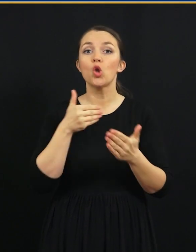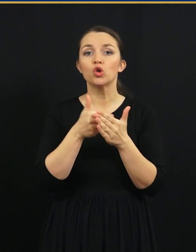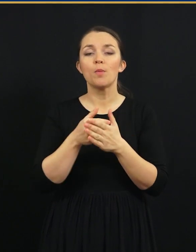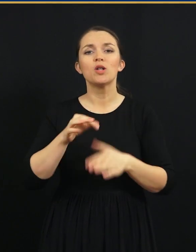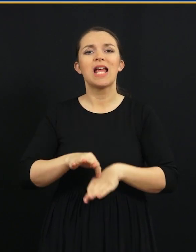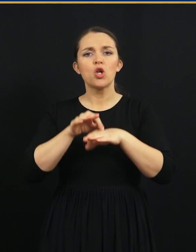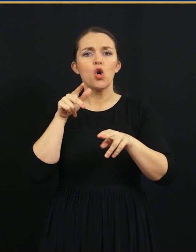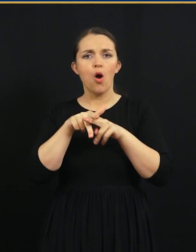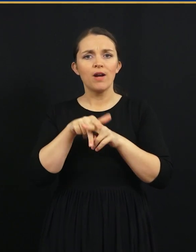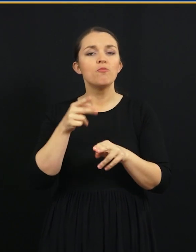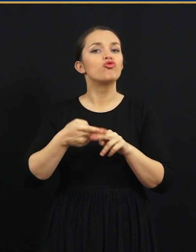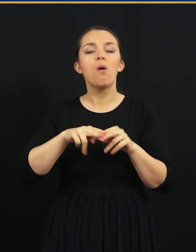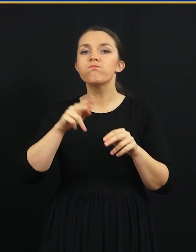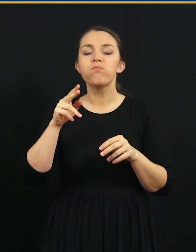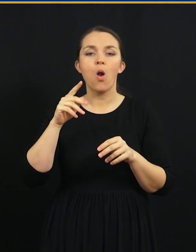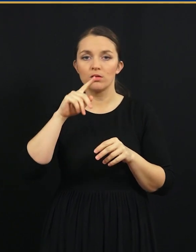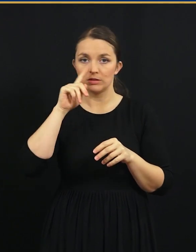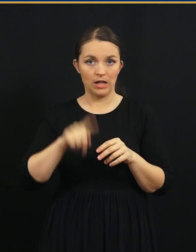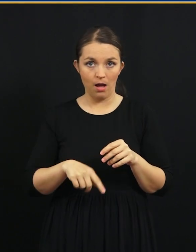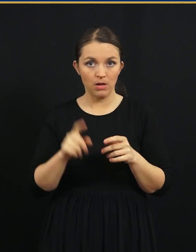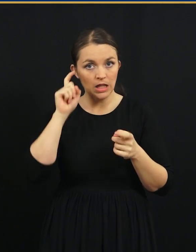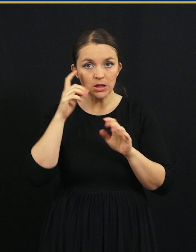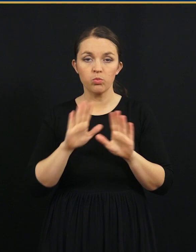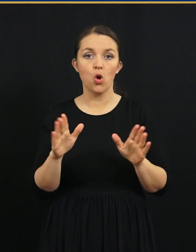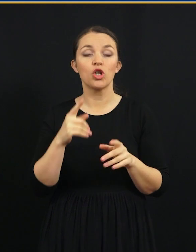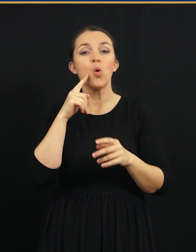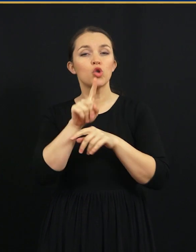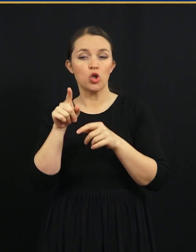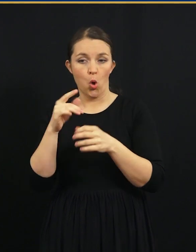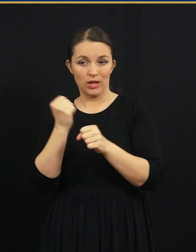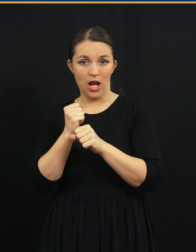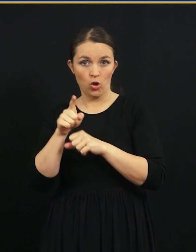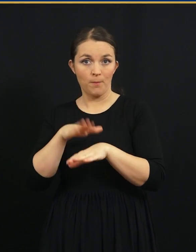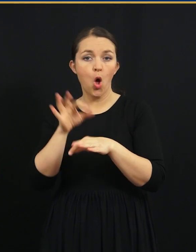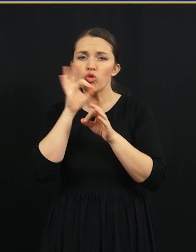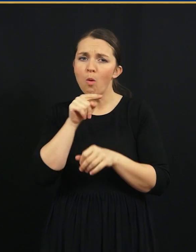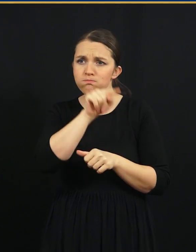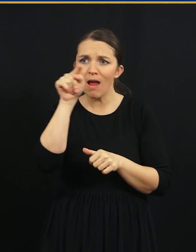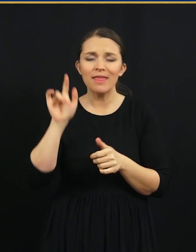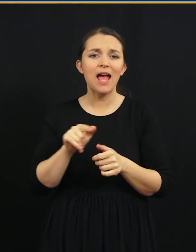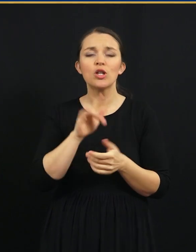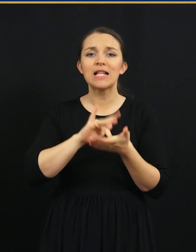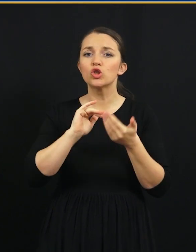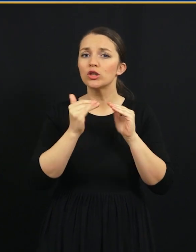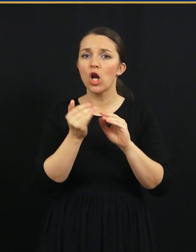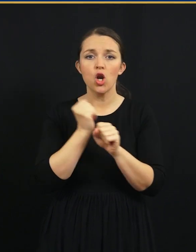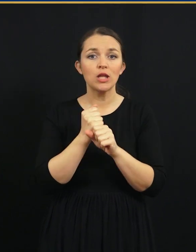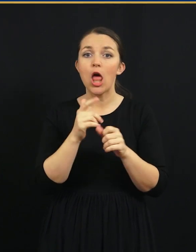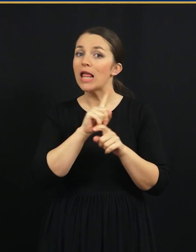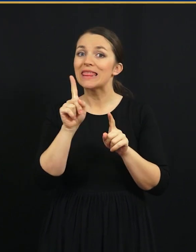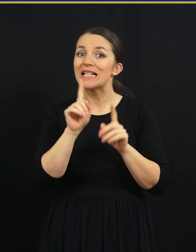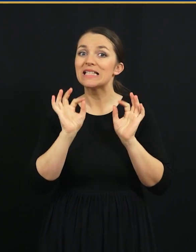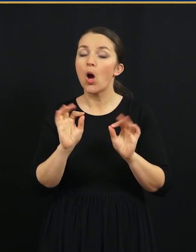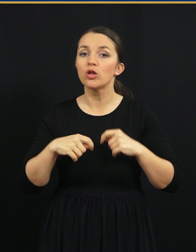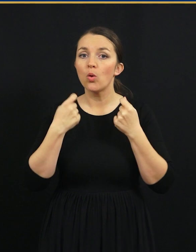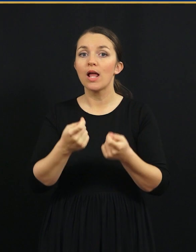Dostopnost senzorno oviranim pa je še bolj zaskrbljujoča. V času nastajanja poročila nobena enota Centra za socialno delo